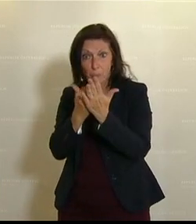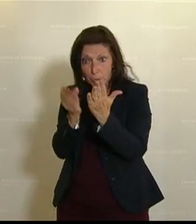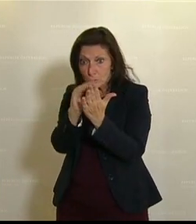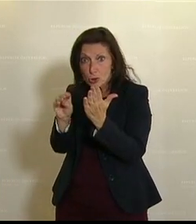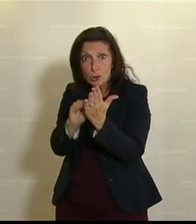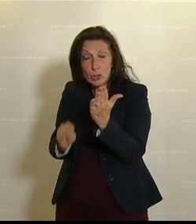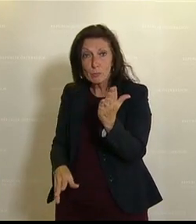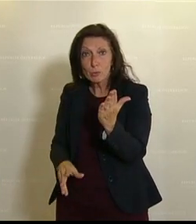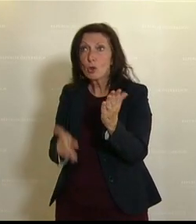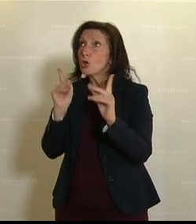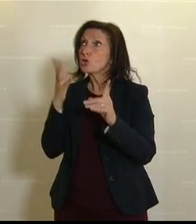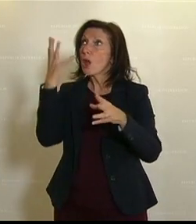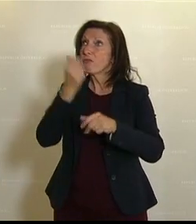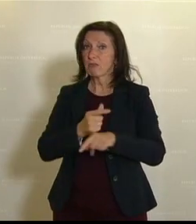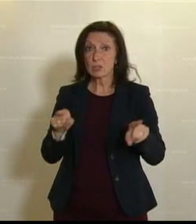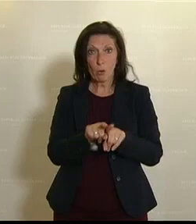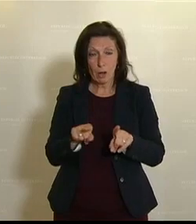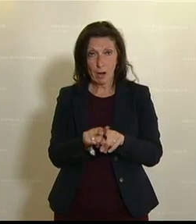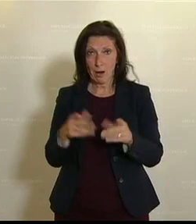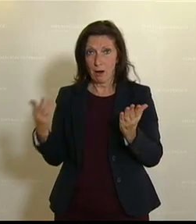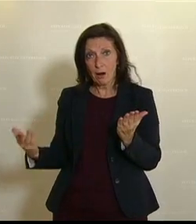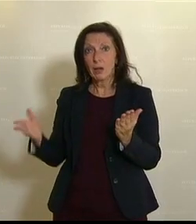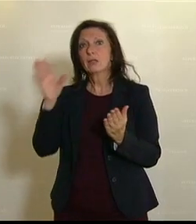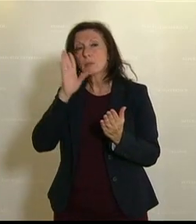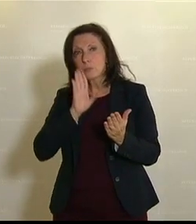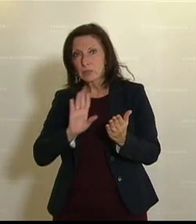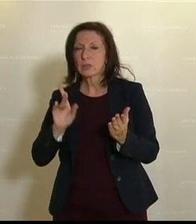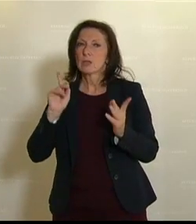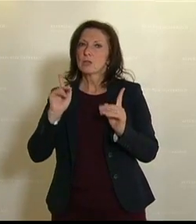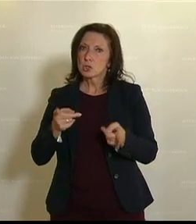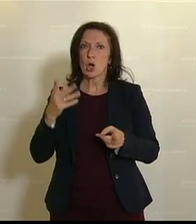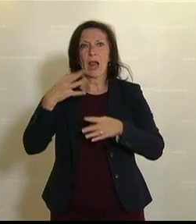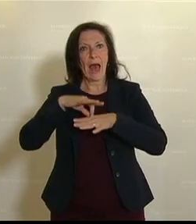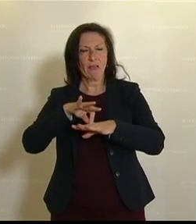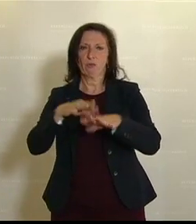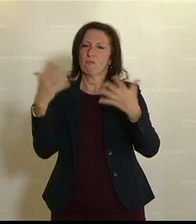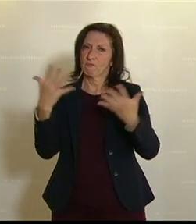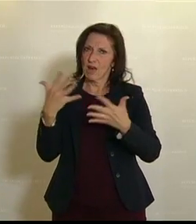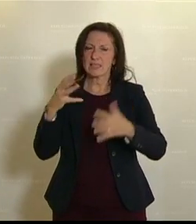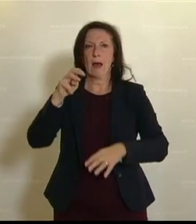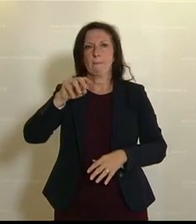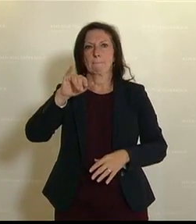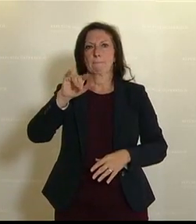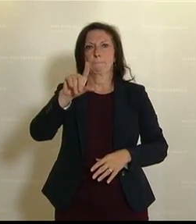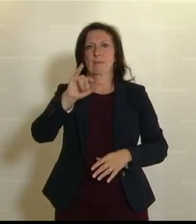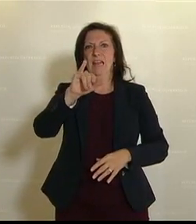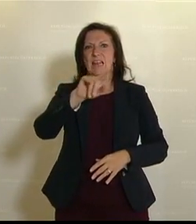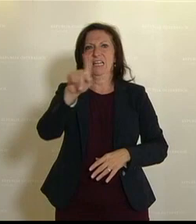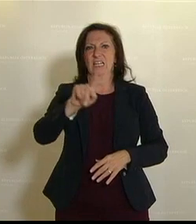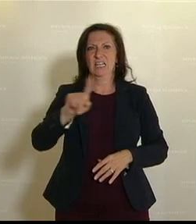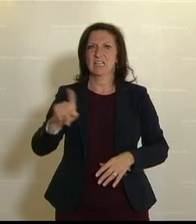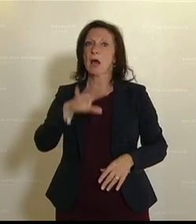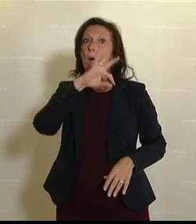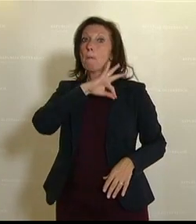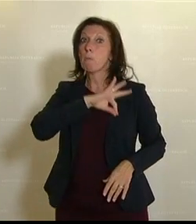einen verfassungskonformen Zustand wiederherzustellen, und führen Sie die verpflichtenden Milizübungen ein, die Ihr Vorvorgänger Günter